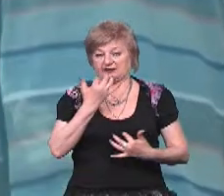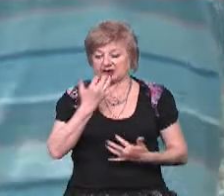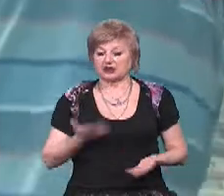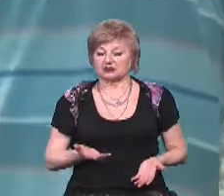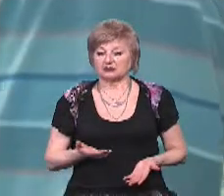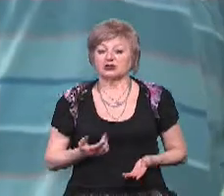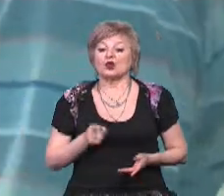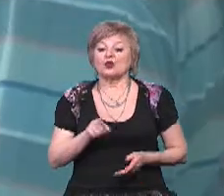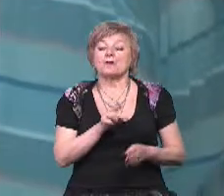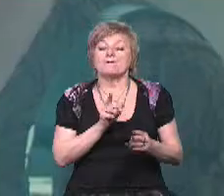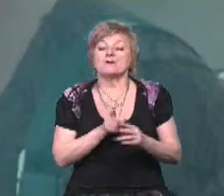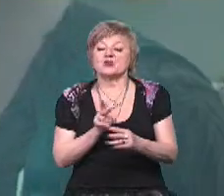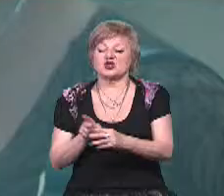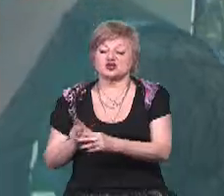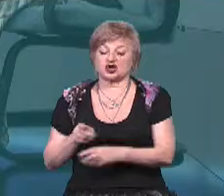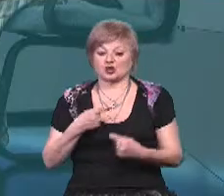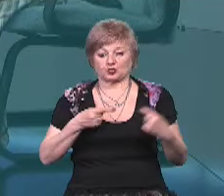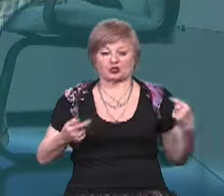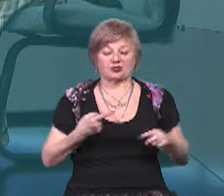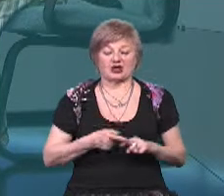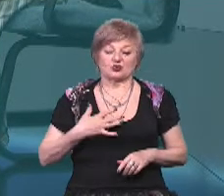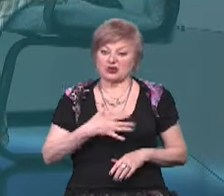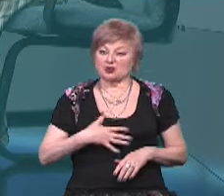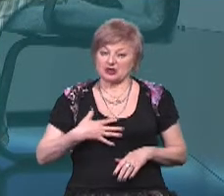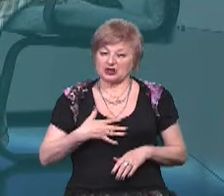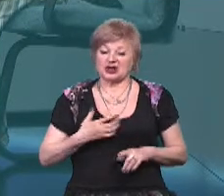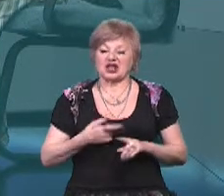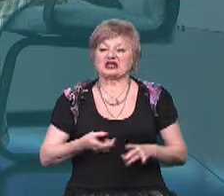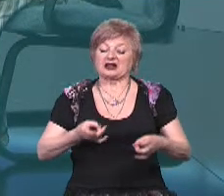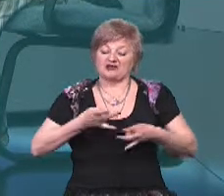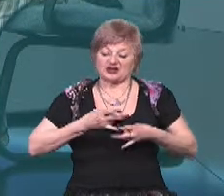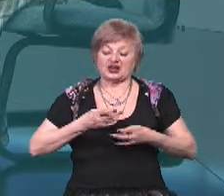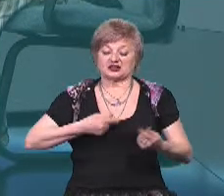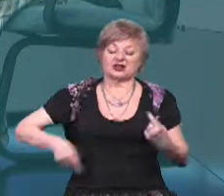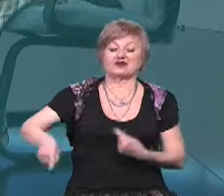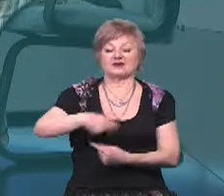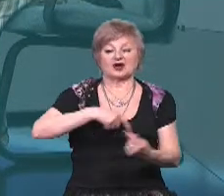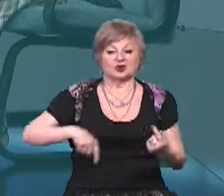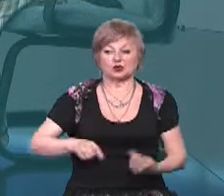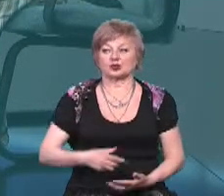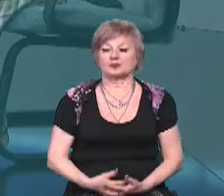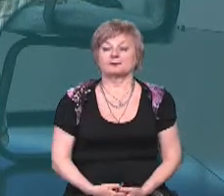Вони заважають іншим. Це неприємно. І це шкідливо для навколишнього середовища.